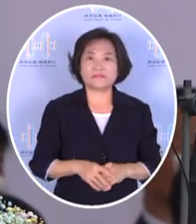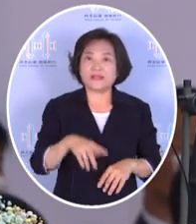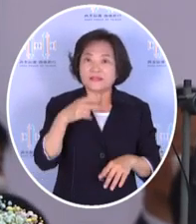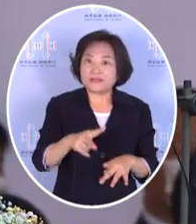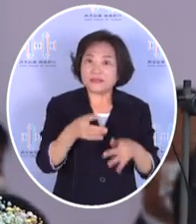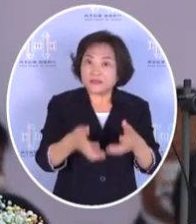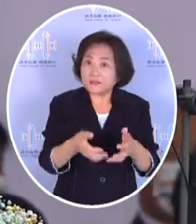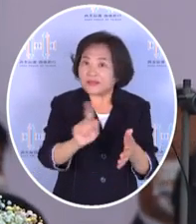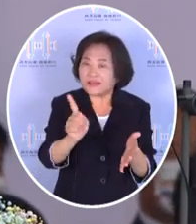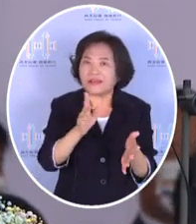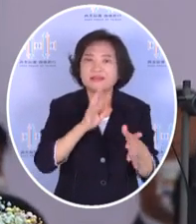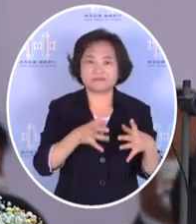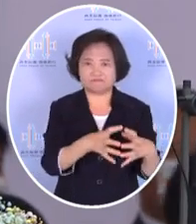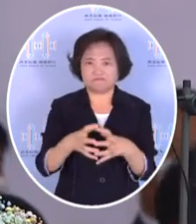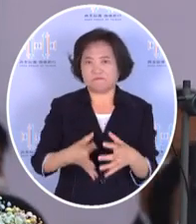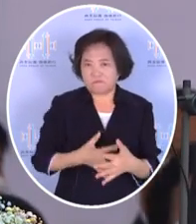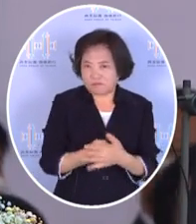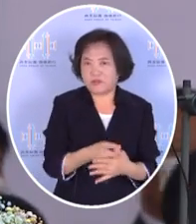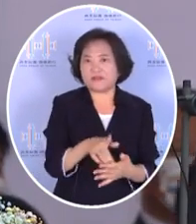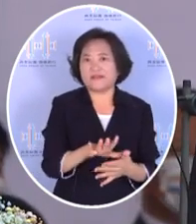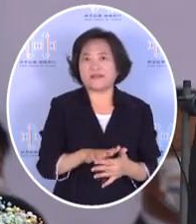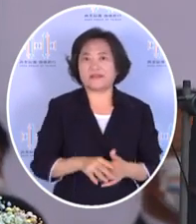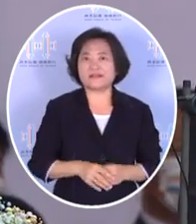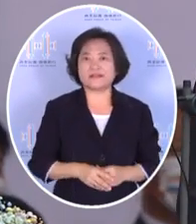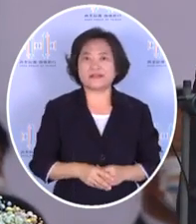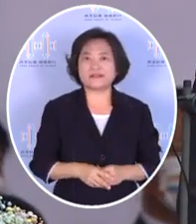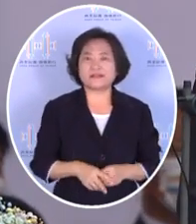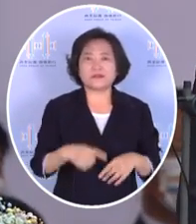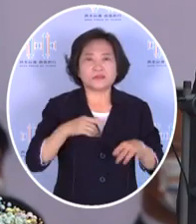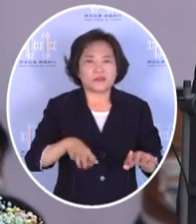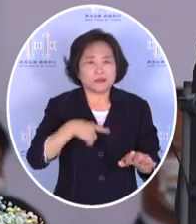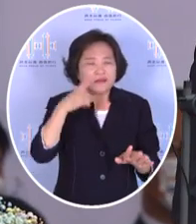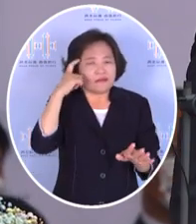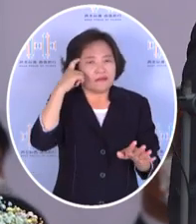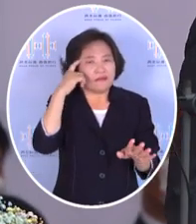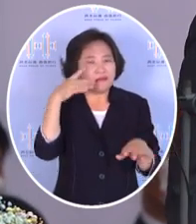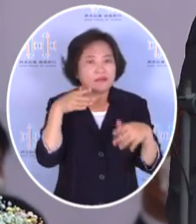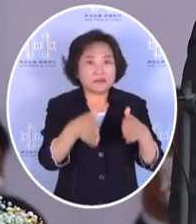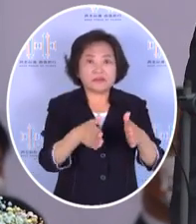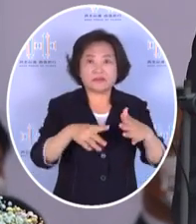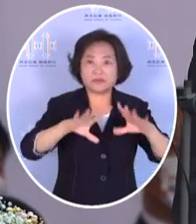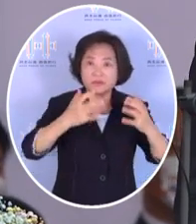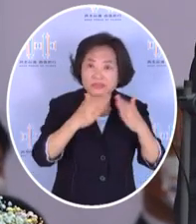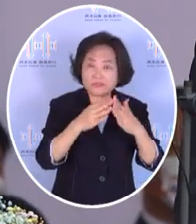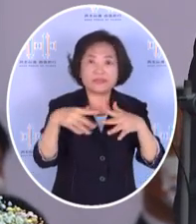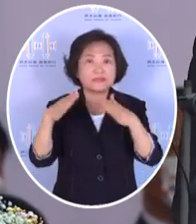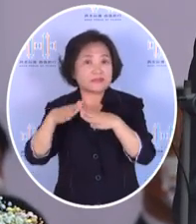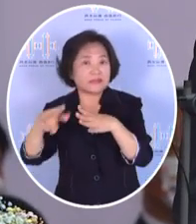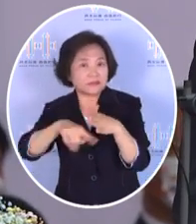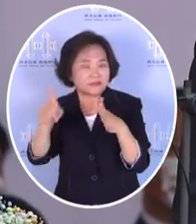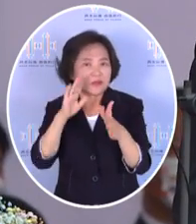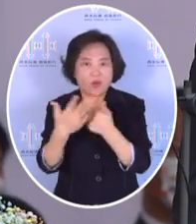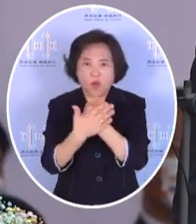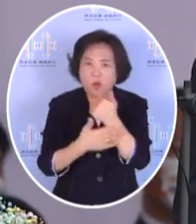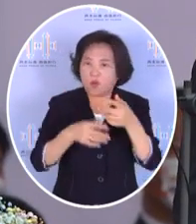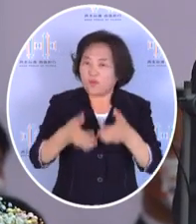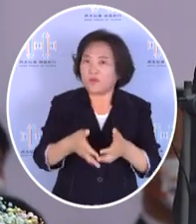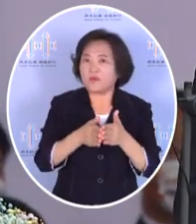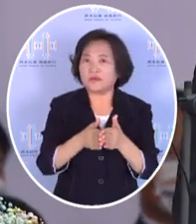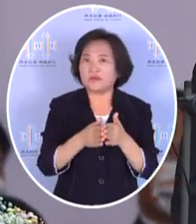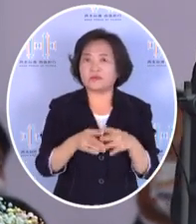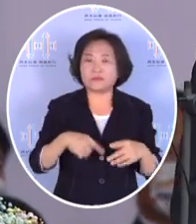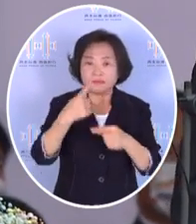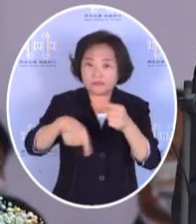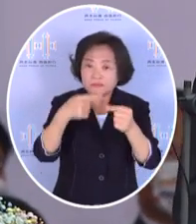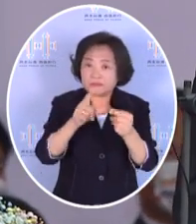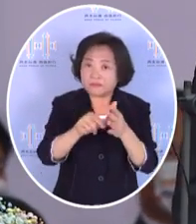们团结了，因为我们深刻地体会到守护家园的重要。所以这一年确实